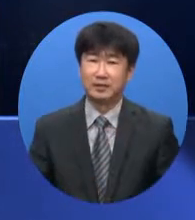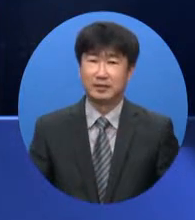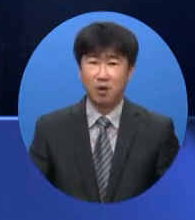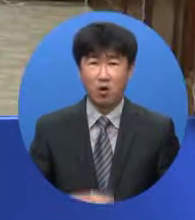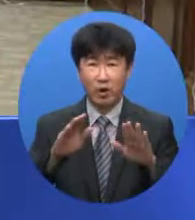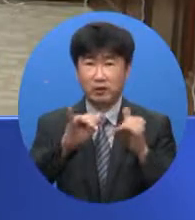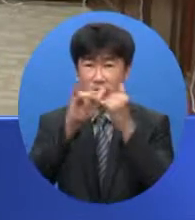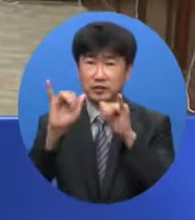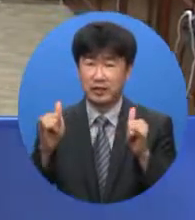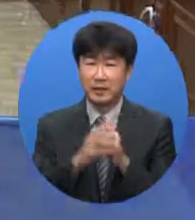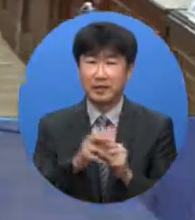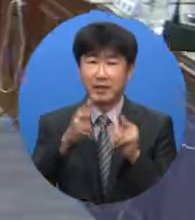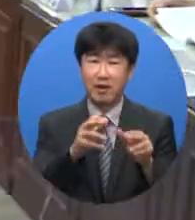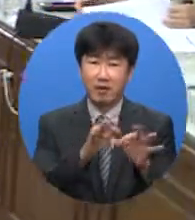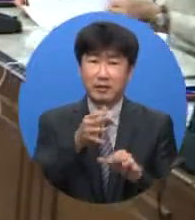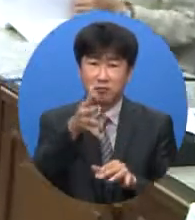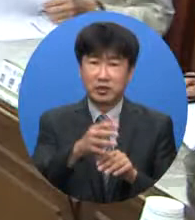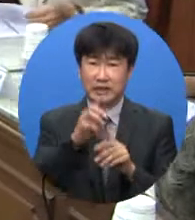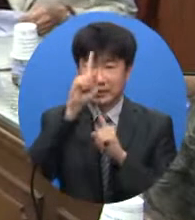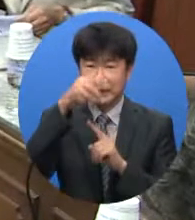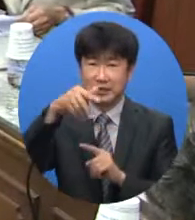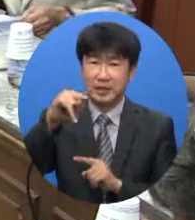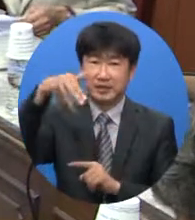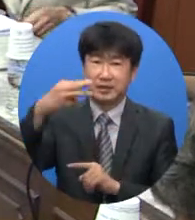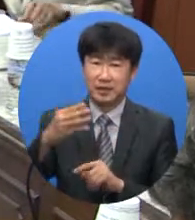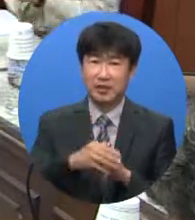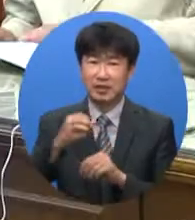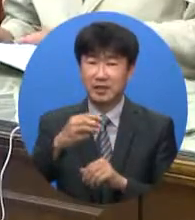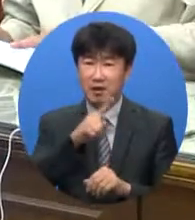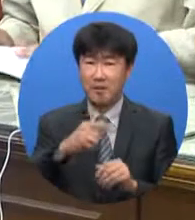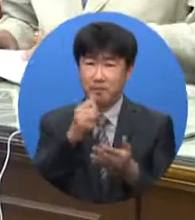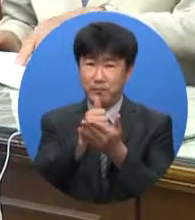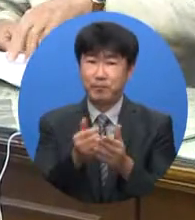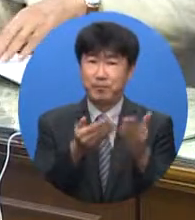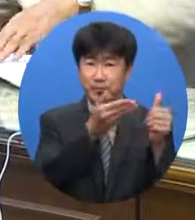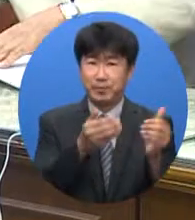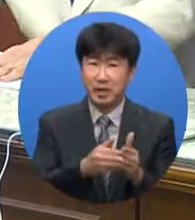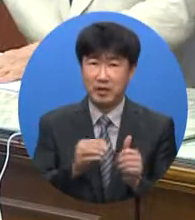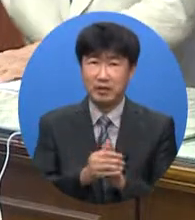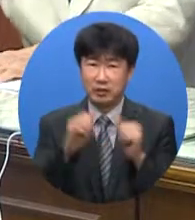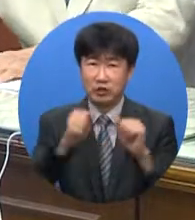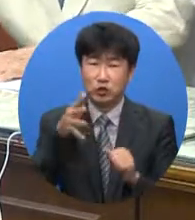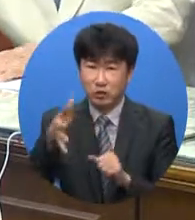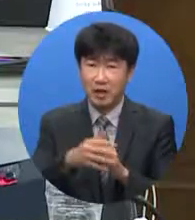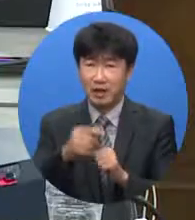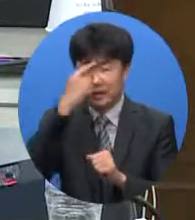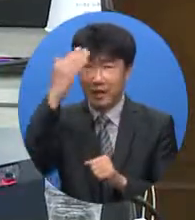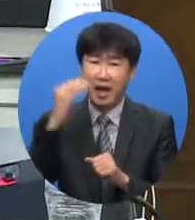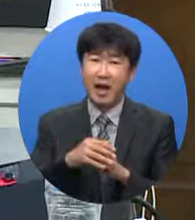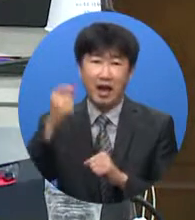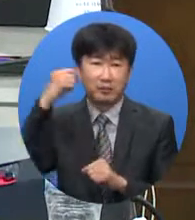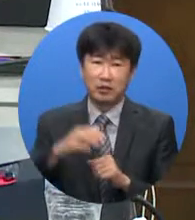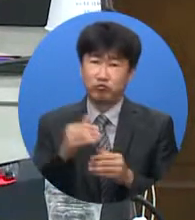확정했습니다. 올해 수상자는 산업경제부문의 이재철 삼성합천병원장, 교육과 문화, 체육부문의 권병석